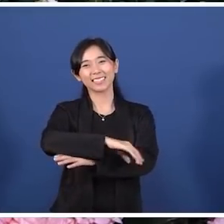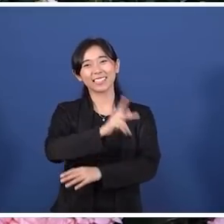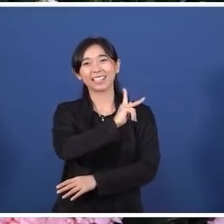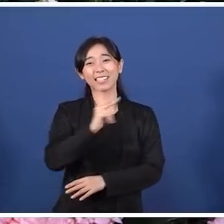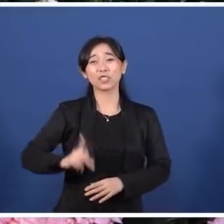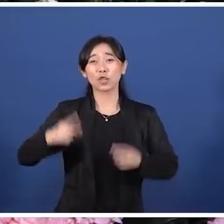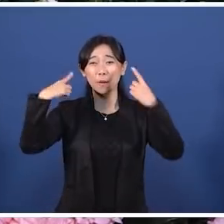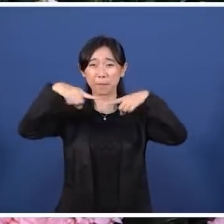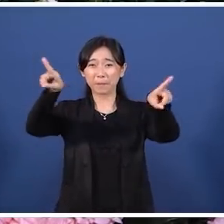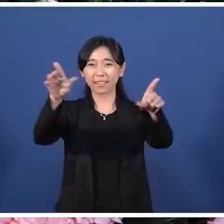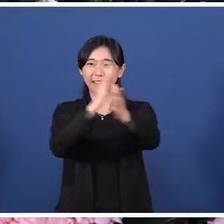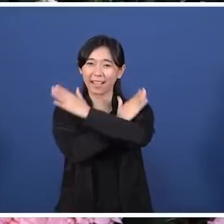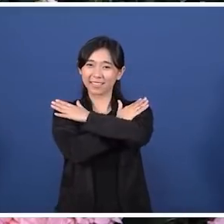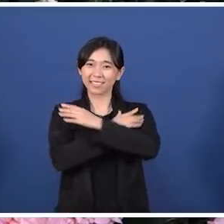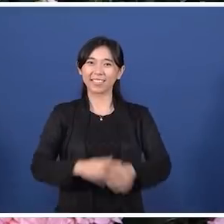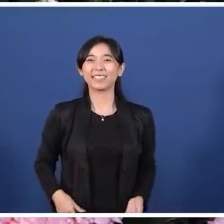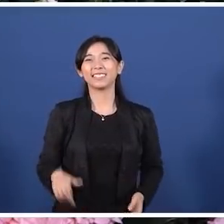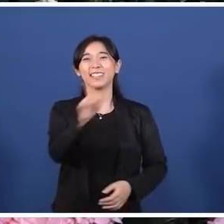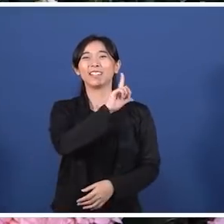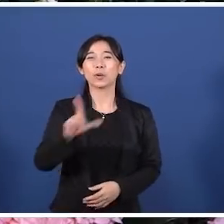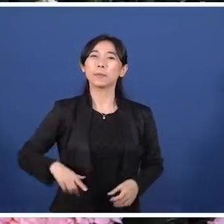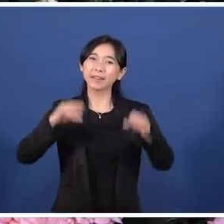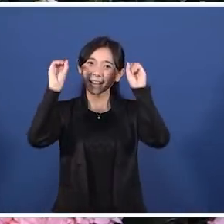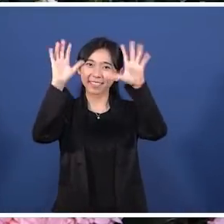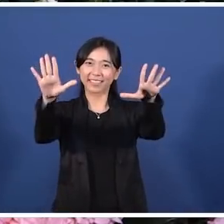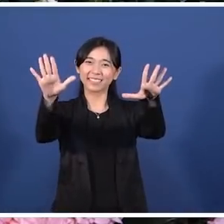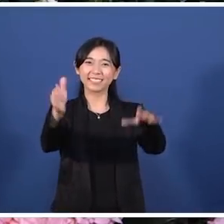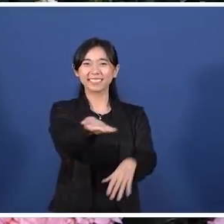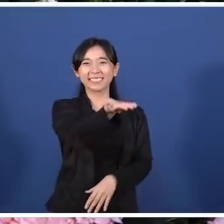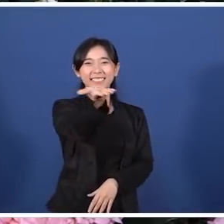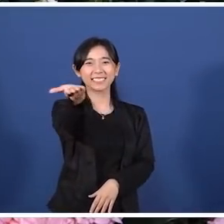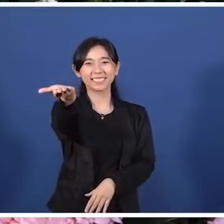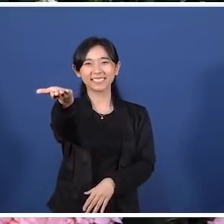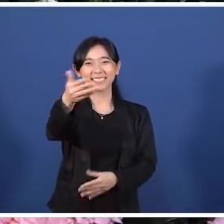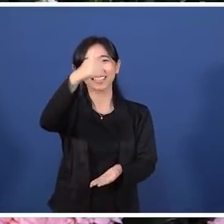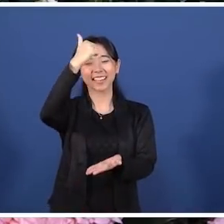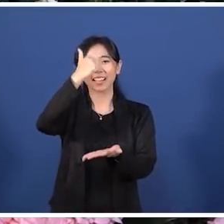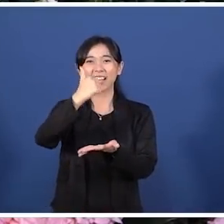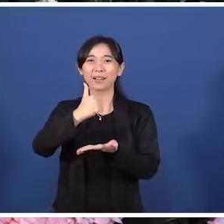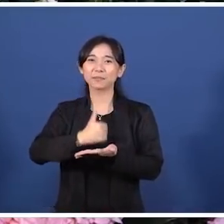cinta kasih kepada banyak orang. Tuhan memberkati saudara-saudara. Amin.